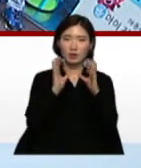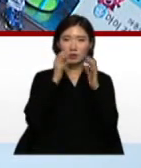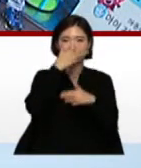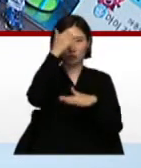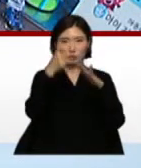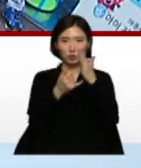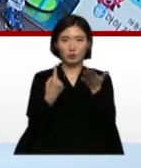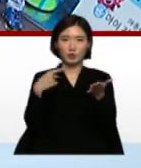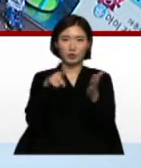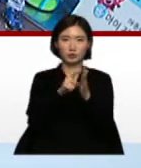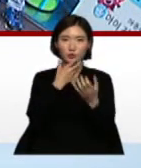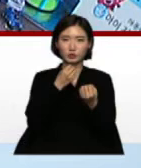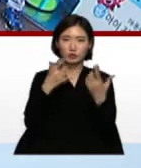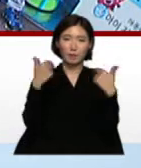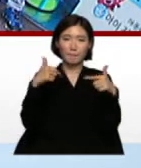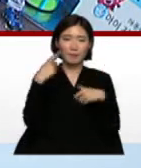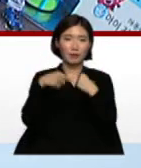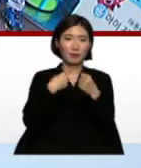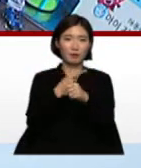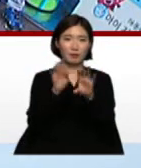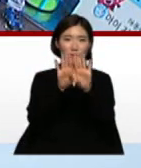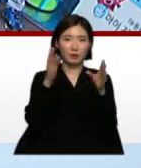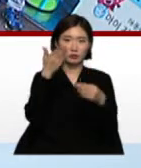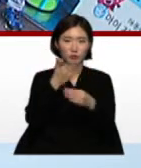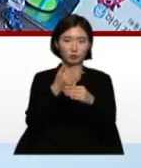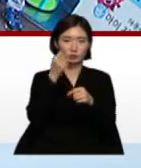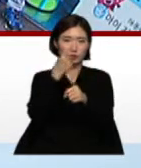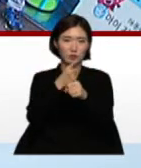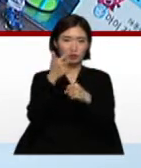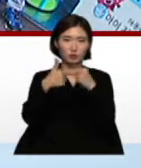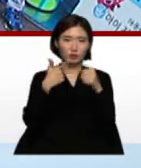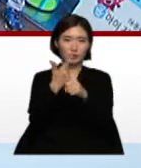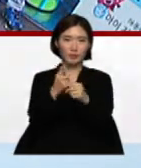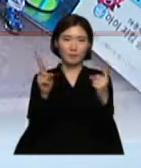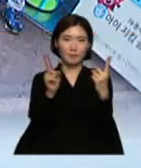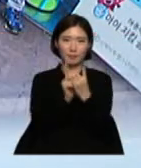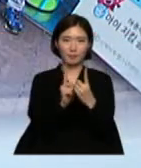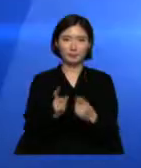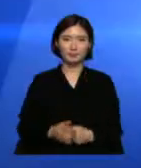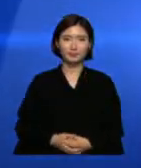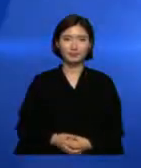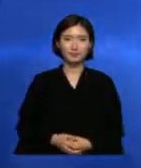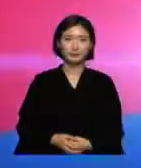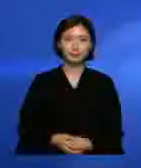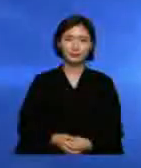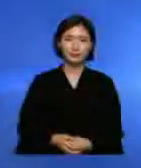청소년을 위한 축제가 해마다 개최되고 있습니다. 벌써 6년째입니다. 박용 기자입니다.